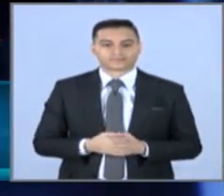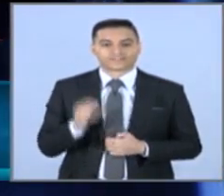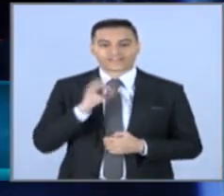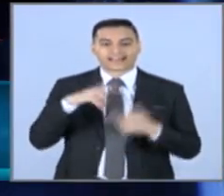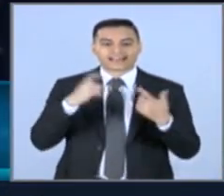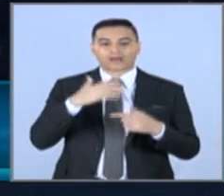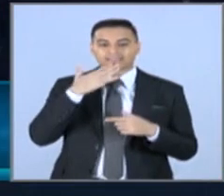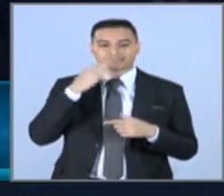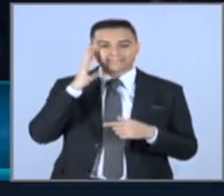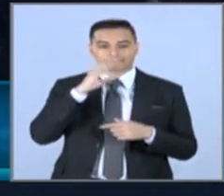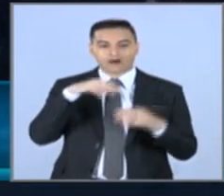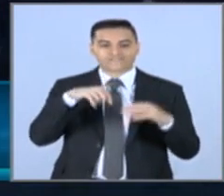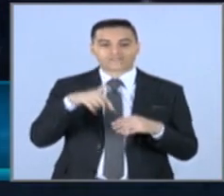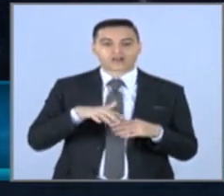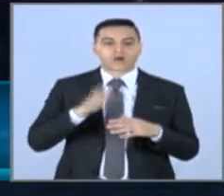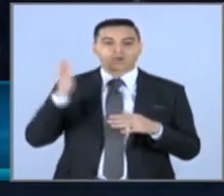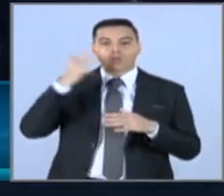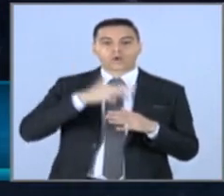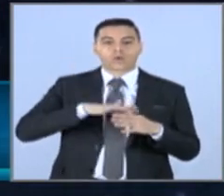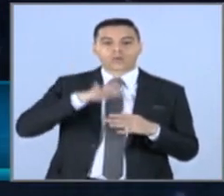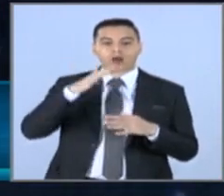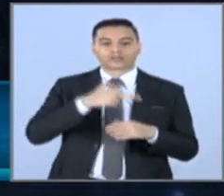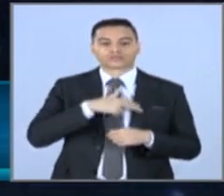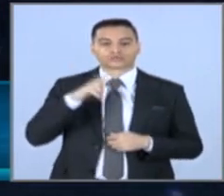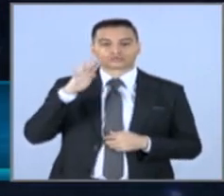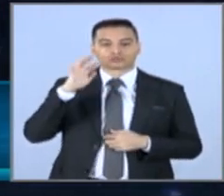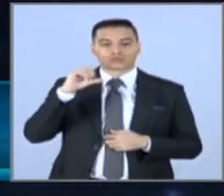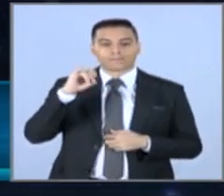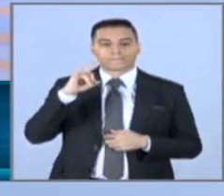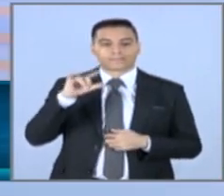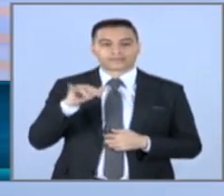في أي دولة آسيوية يقع وادي زومبي؟